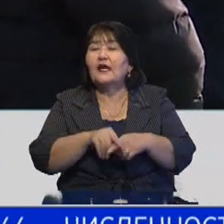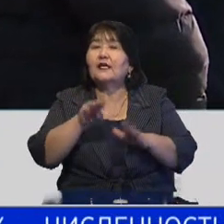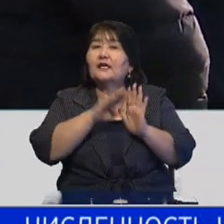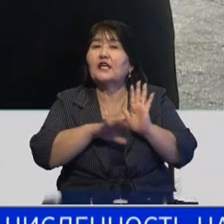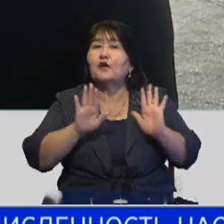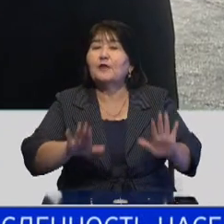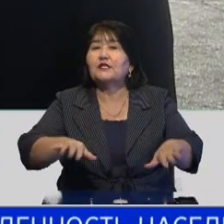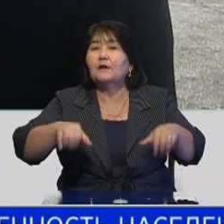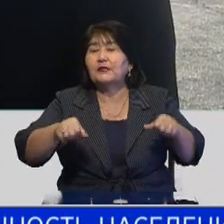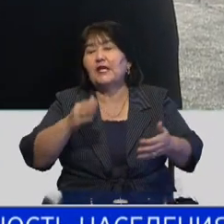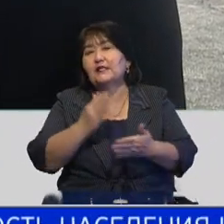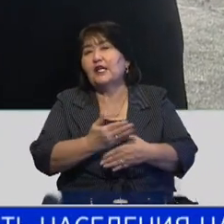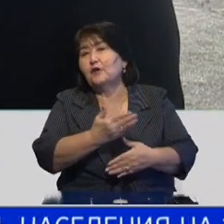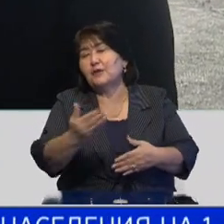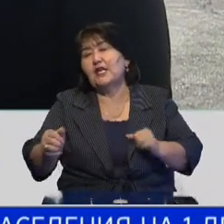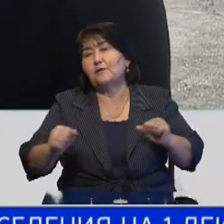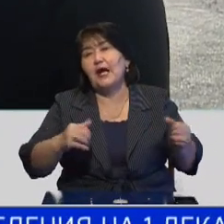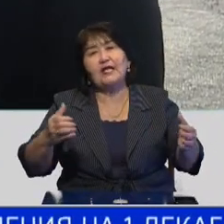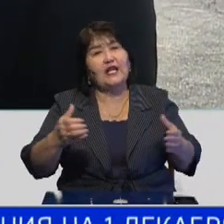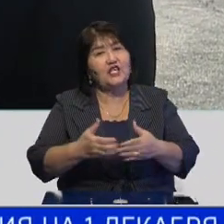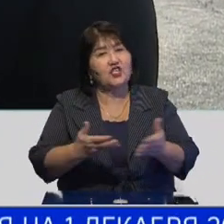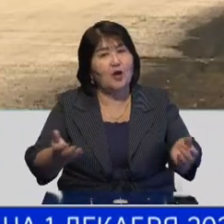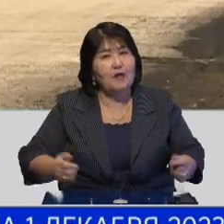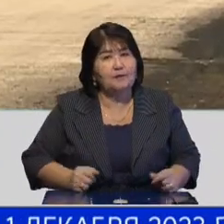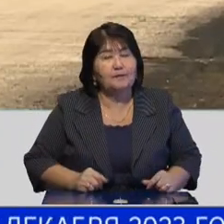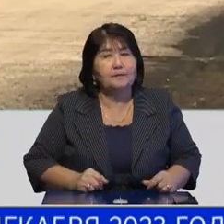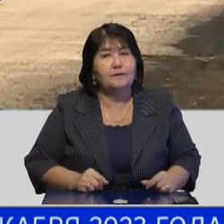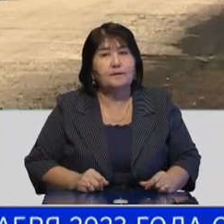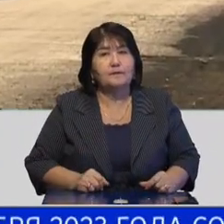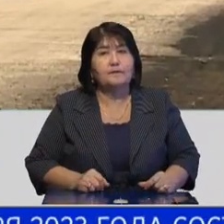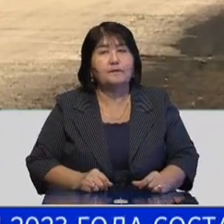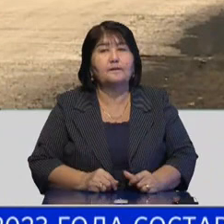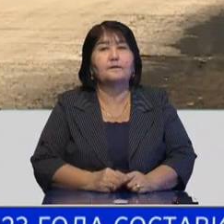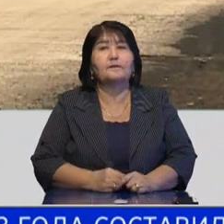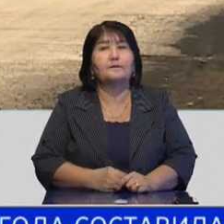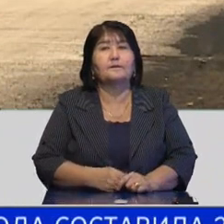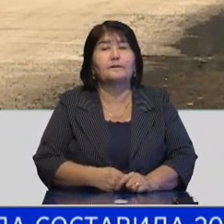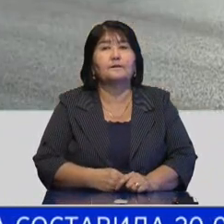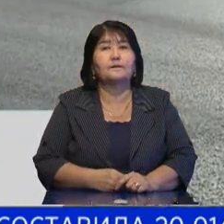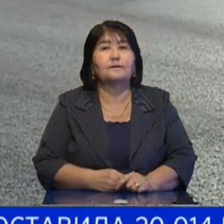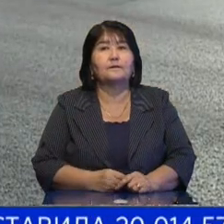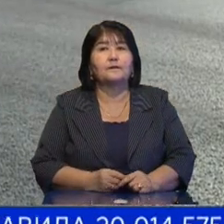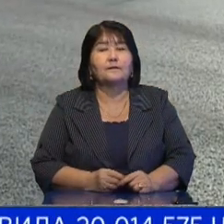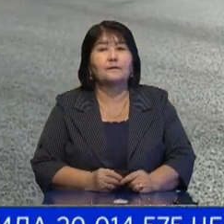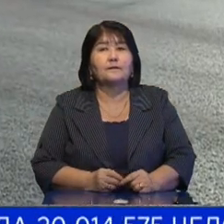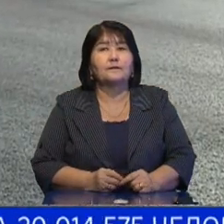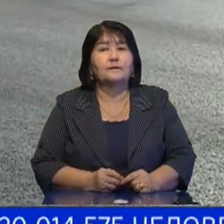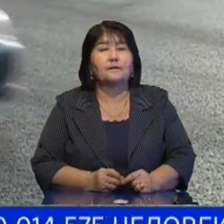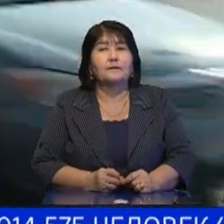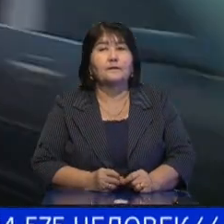задачи местные власти ставят перед подрядчиками. Лемар Иргабаева, Гуляя Чекова, Шыңғыс Жумаханов, Дархан Тухсит, телеканал Кызылорда.